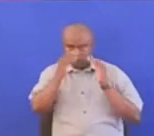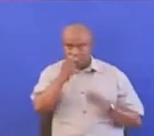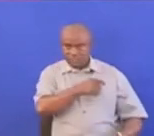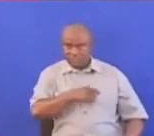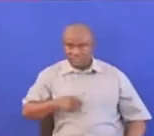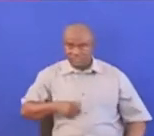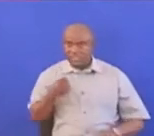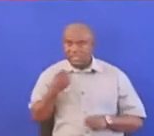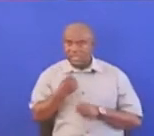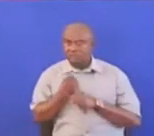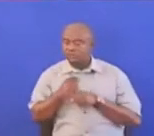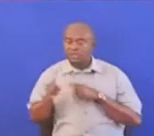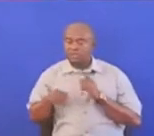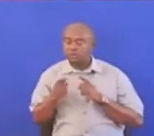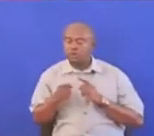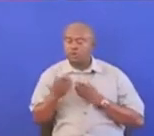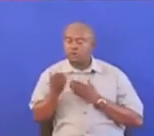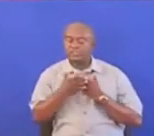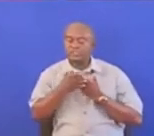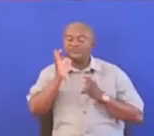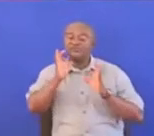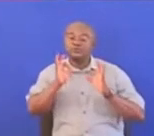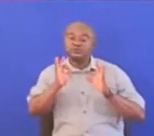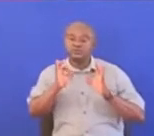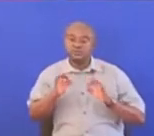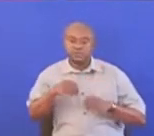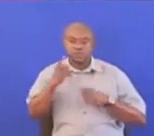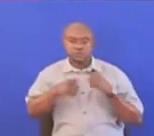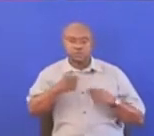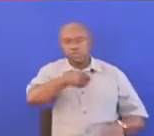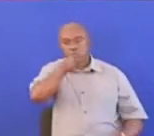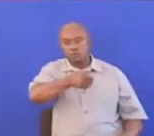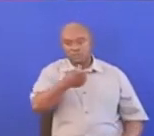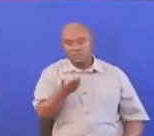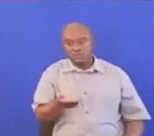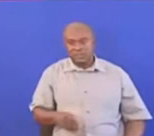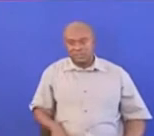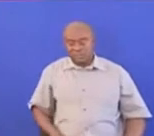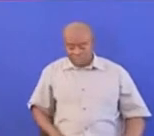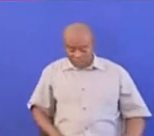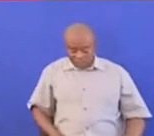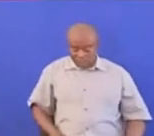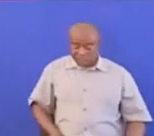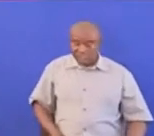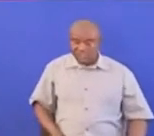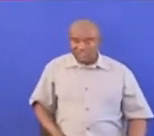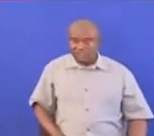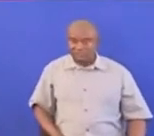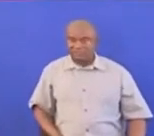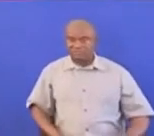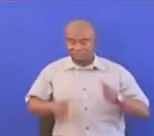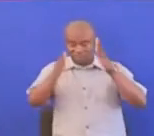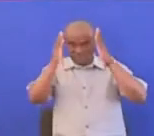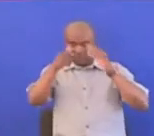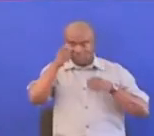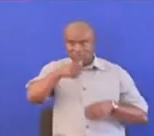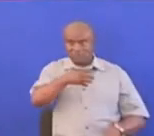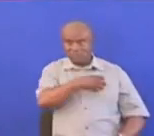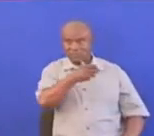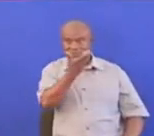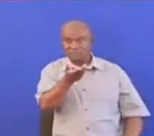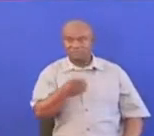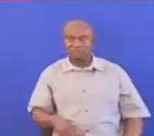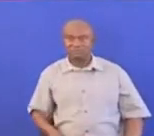anashughulikia migogoro ya nchi kwa uhakika kabisa. Tuendelee kumpongeza sana Mheshimiwa Rais wetu. Nikupongeze sana Mheshimiwa Waziri.